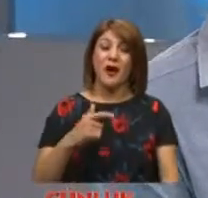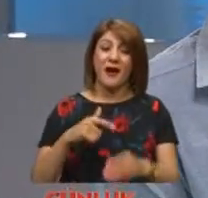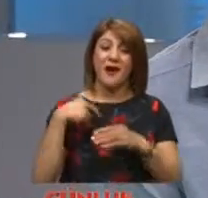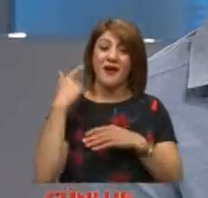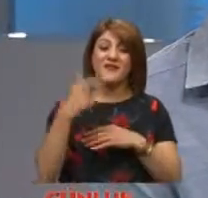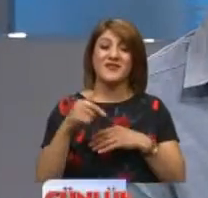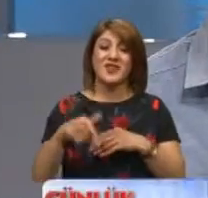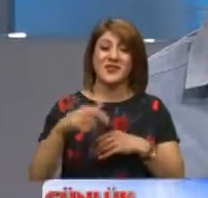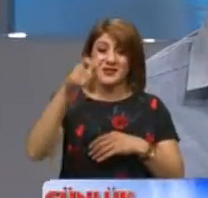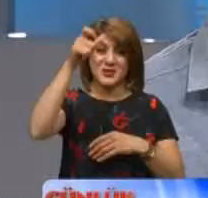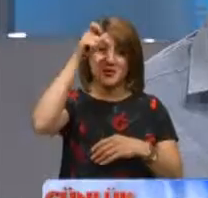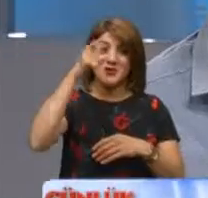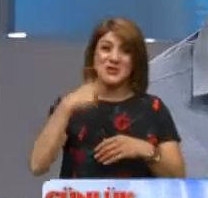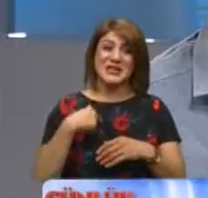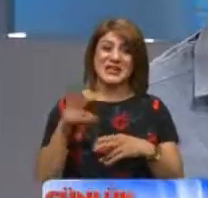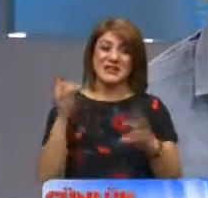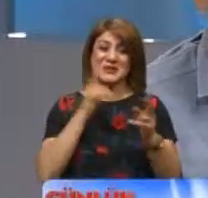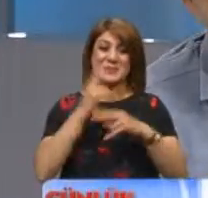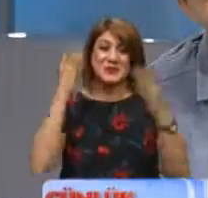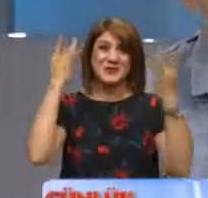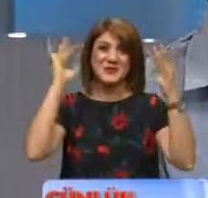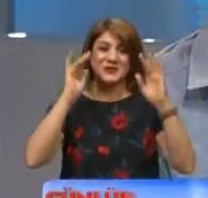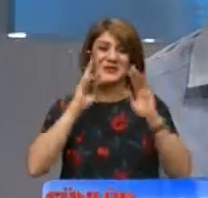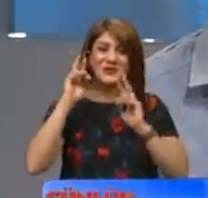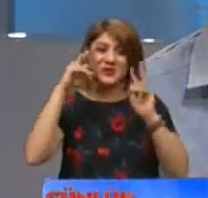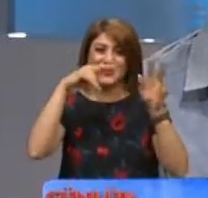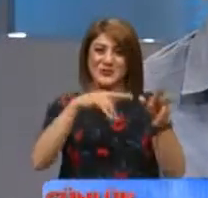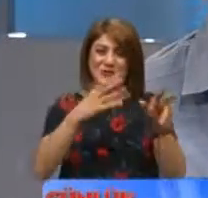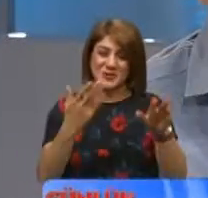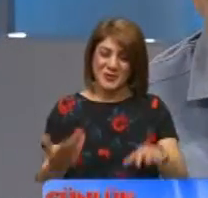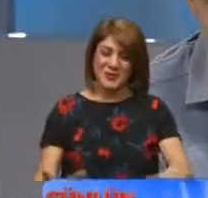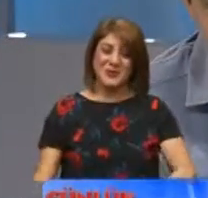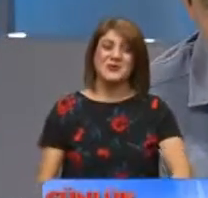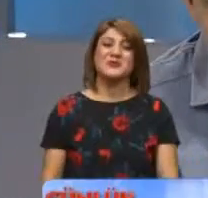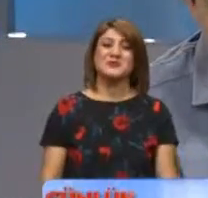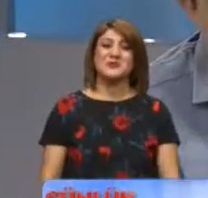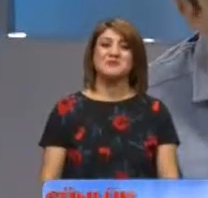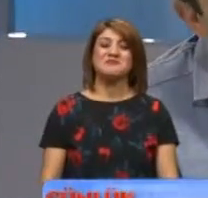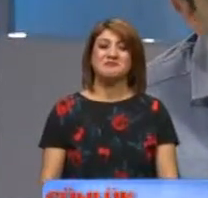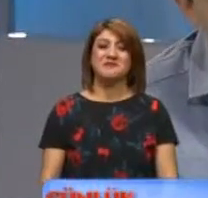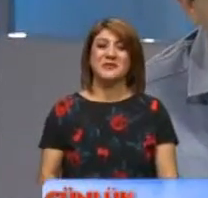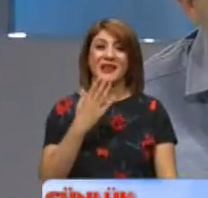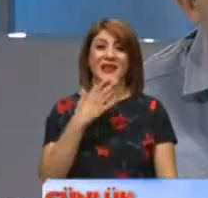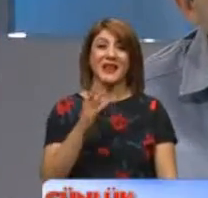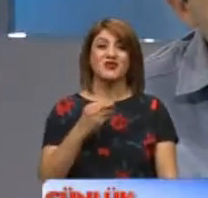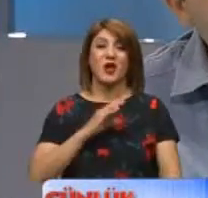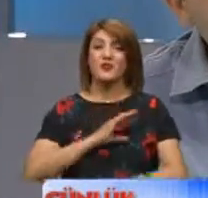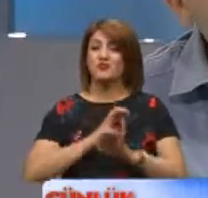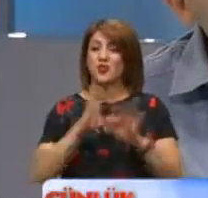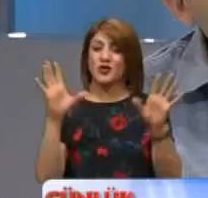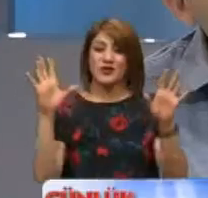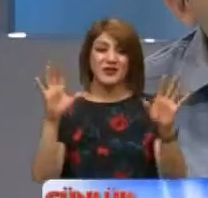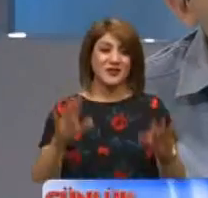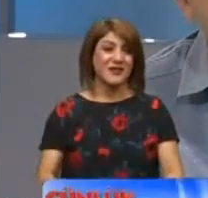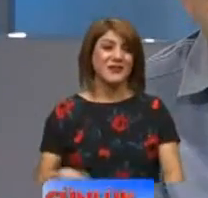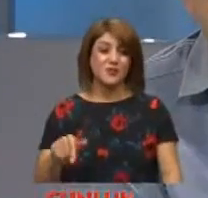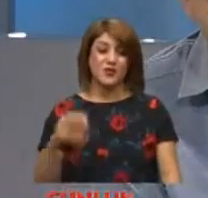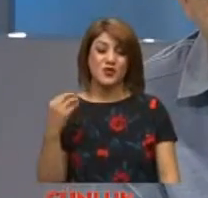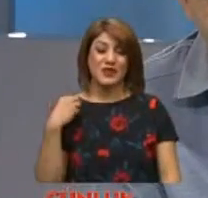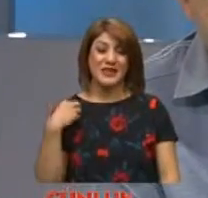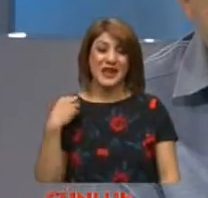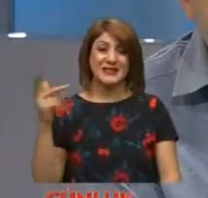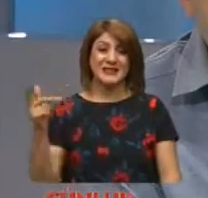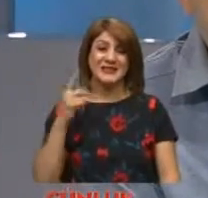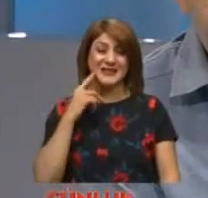ben bu ülkenin mizah gücünü gördüm. Müthiş mizah yapıyor insanlarımız ya. Gençler yani. Harika. İnanılmaz, evet. Yani bu yeni kuşak bomba